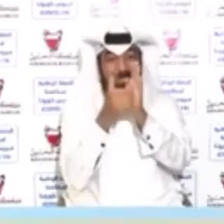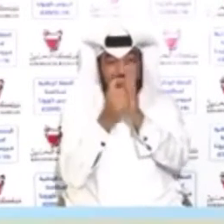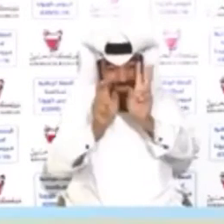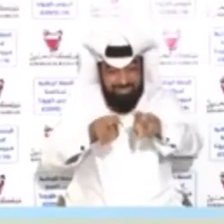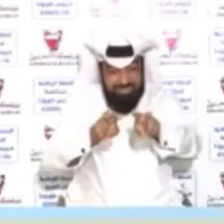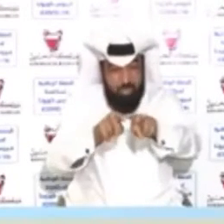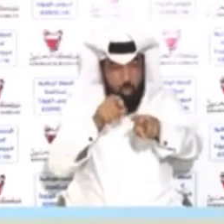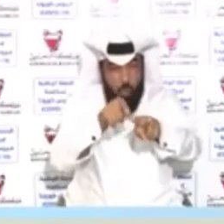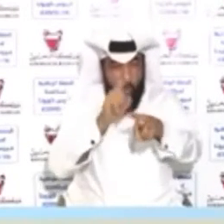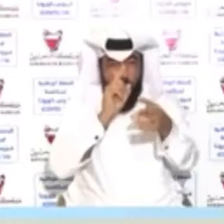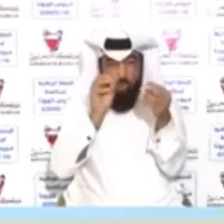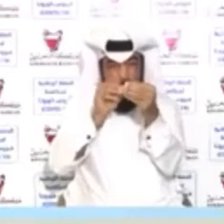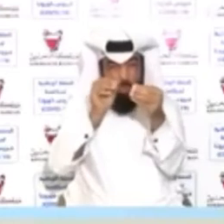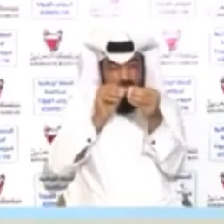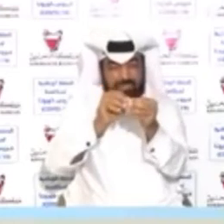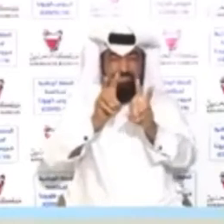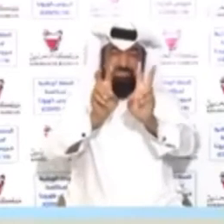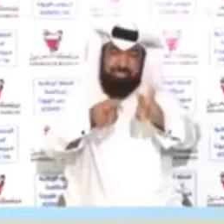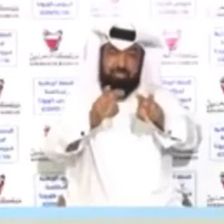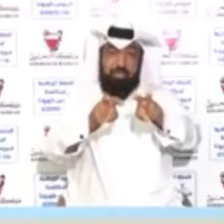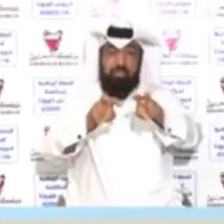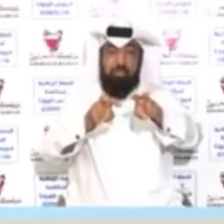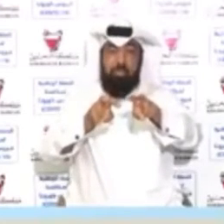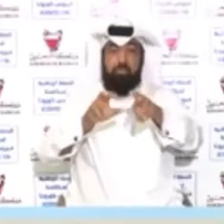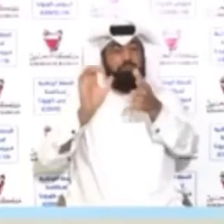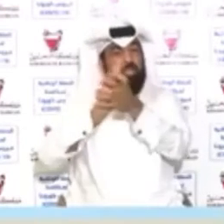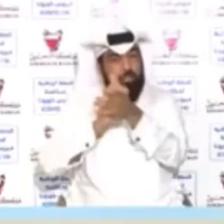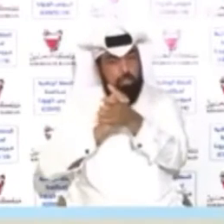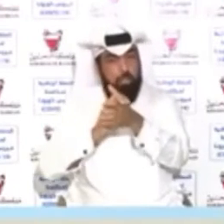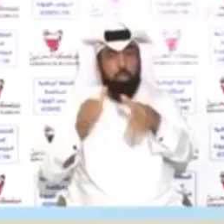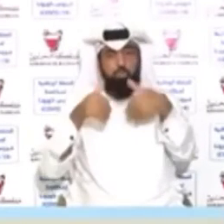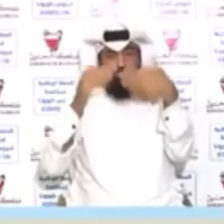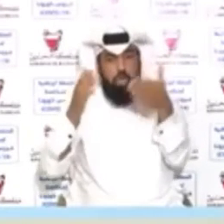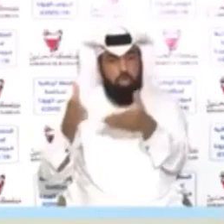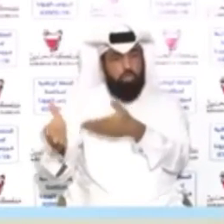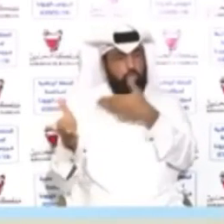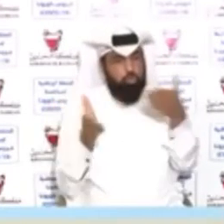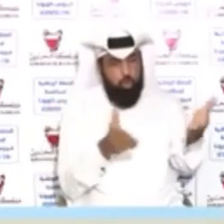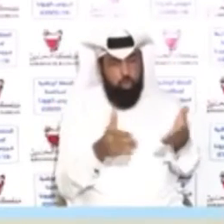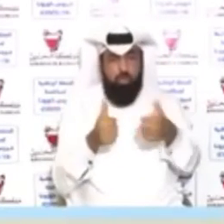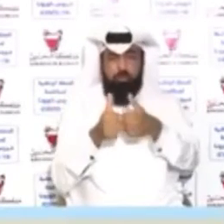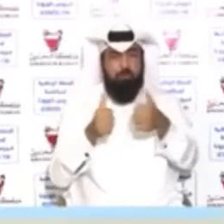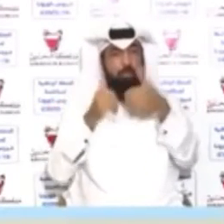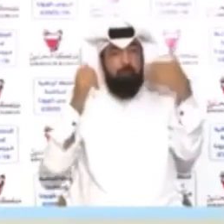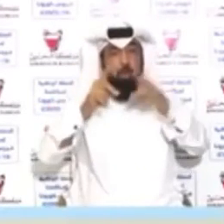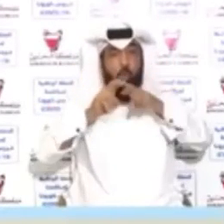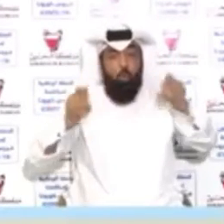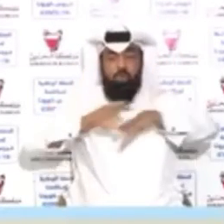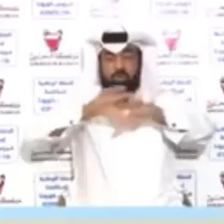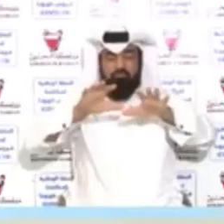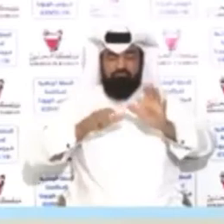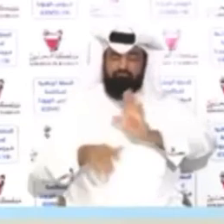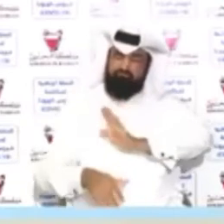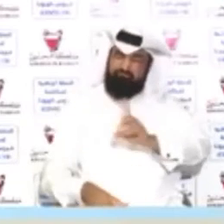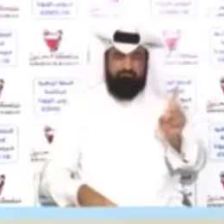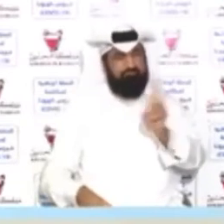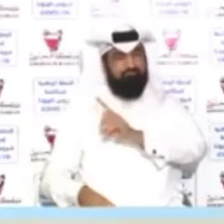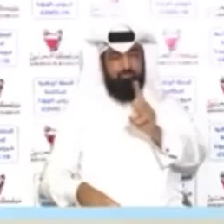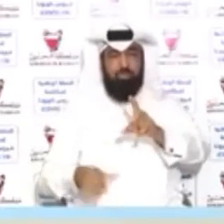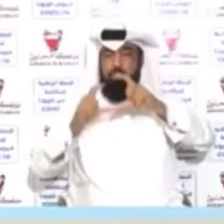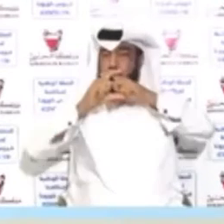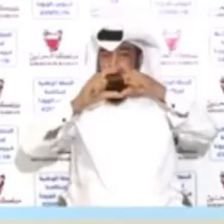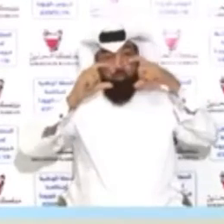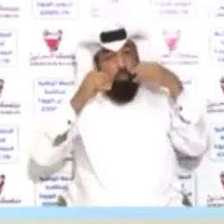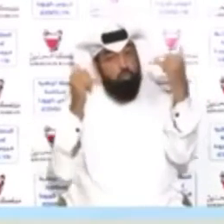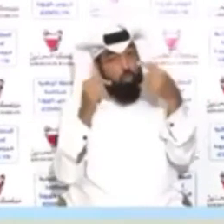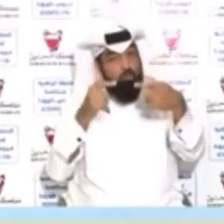المنزل والالتزام بعدم الخروج إلا للضرورة القصوى مع ارتداء الكمامات أو الأقنعة